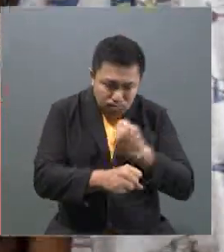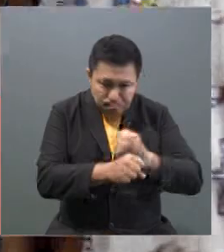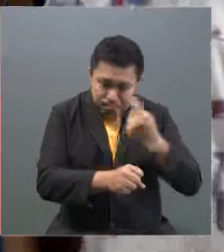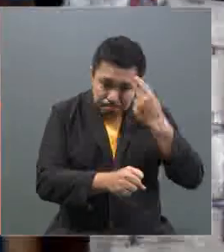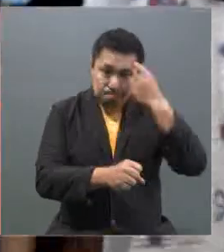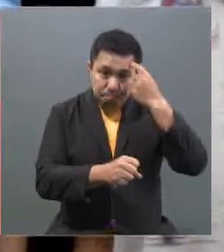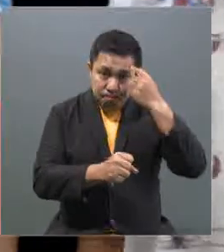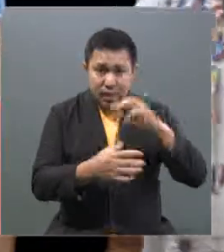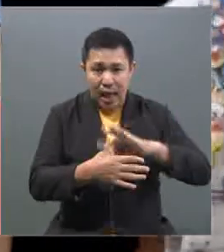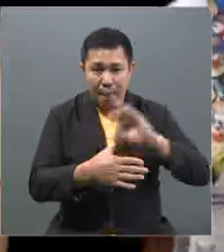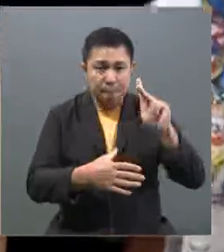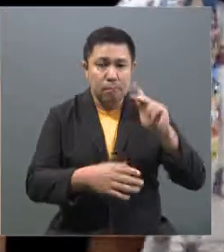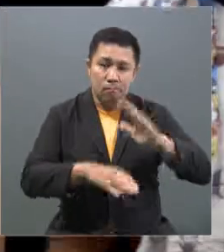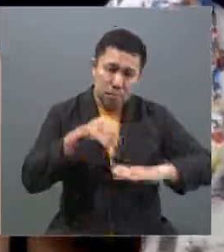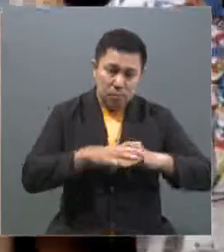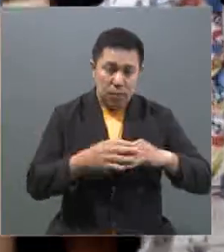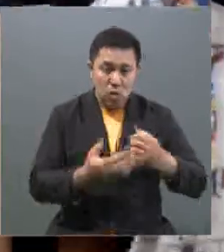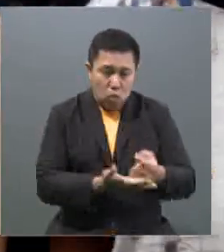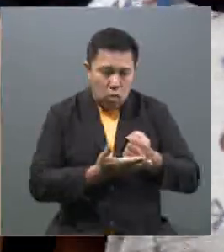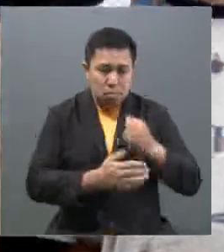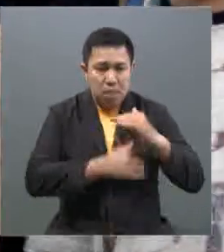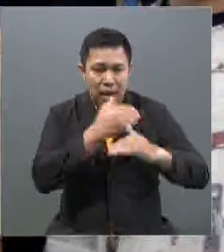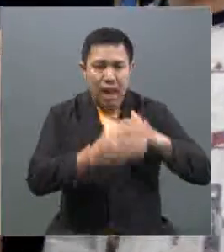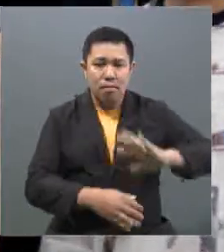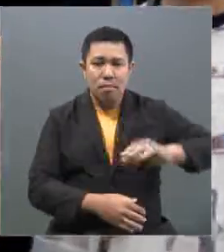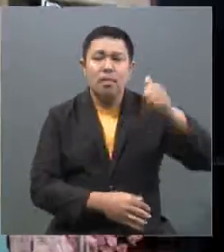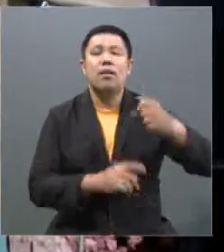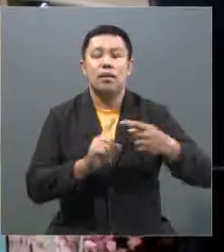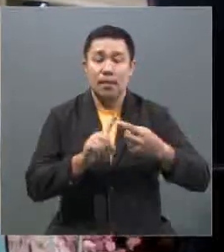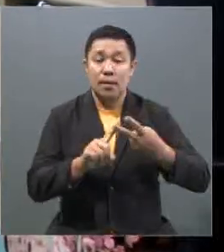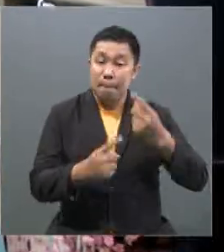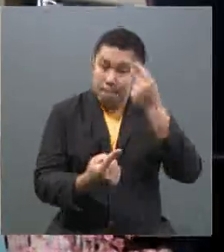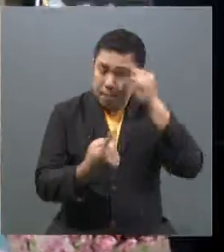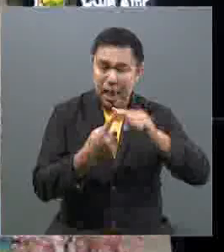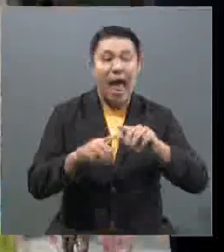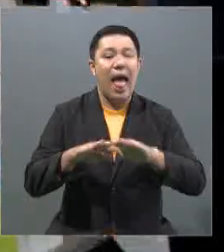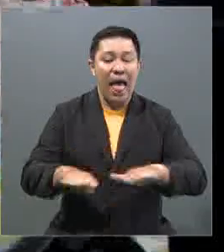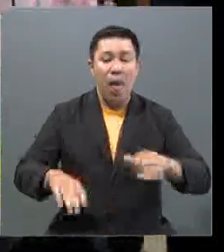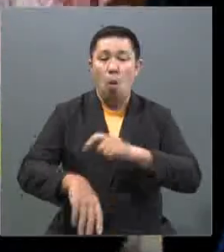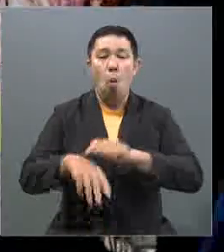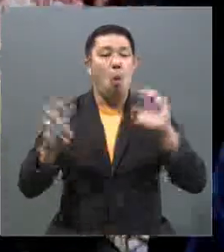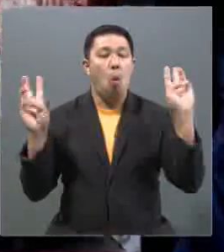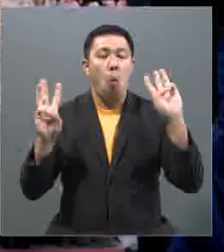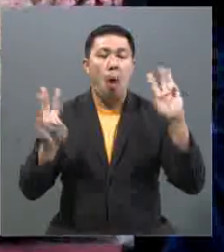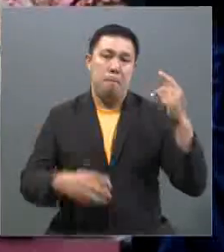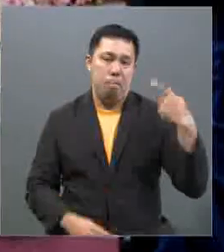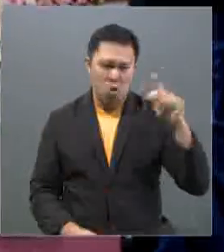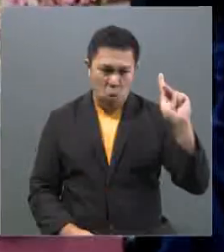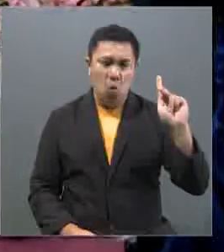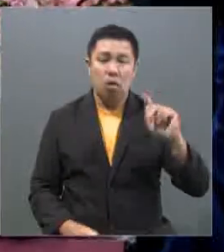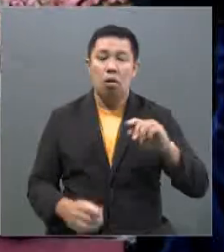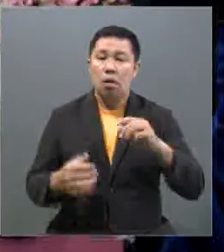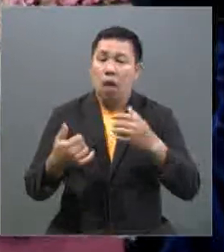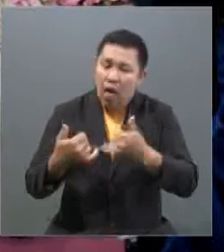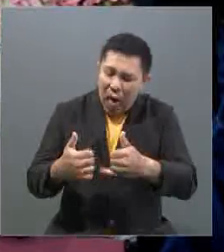คิดการใช้กล้ามเนื้อที่เป็นผลดีต่อการเจริญเติบโตมีวัตถุประสงค์เพื่อให้เด็กๆได้ใช้เวลาว่างให้เกิดประโยชน์ลด